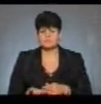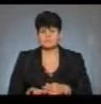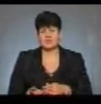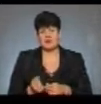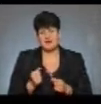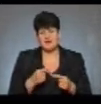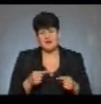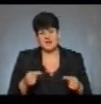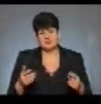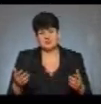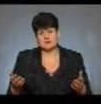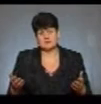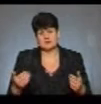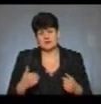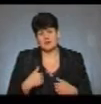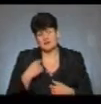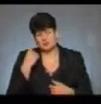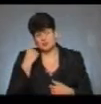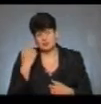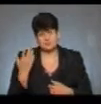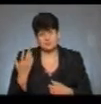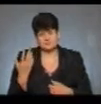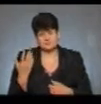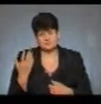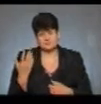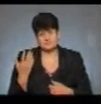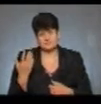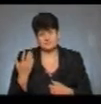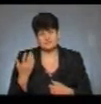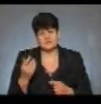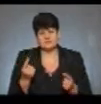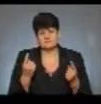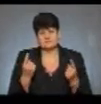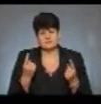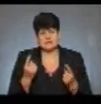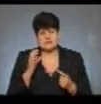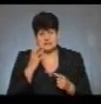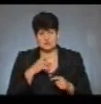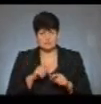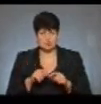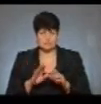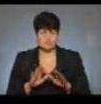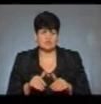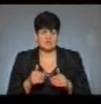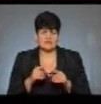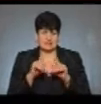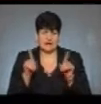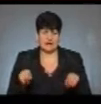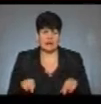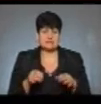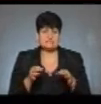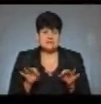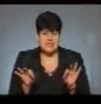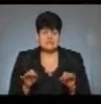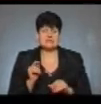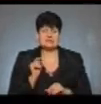а решта, я думаю, що під надзвичайно серйозним контролем будуть видаватися і ліцензії для того,